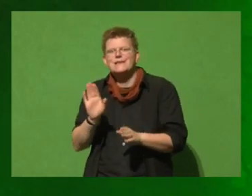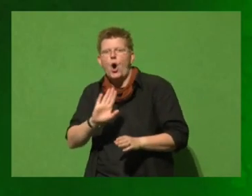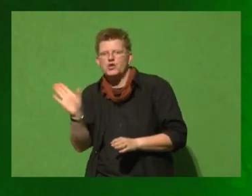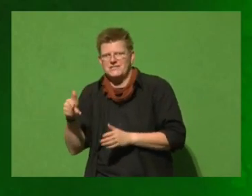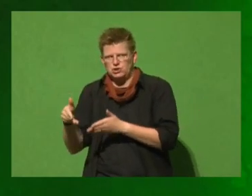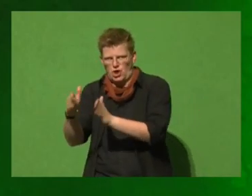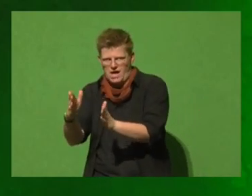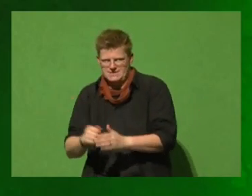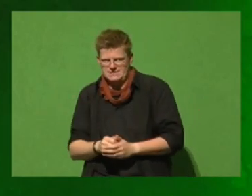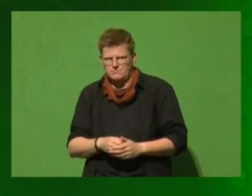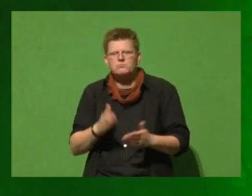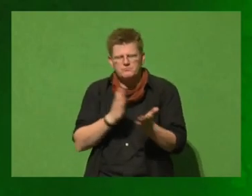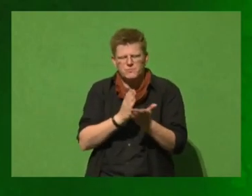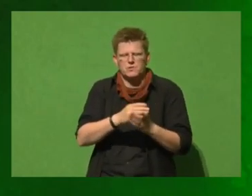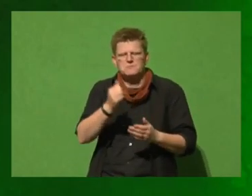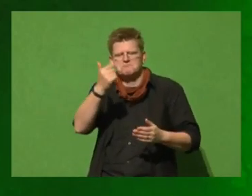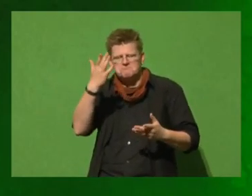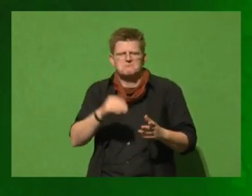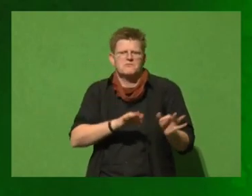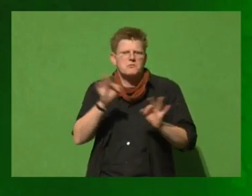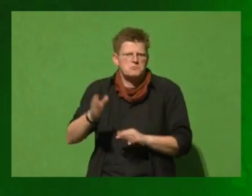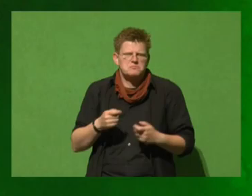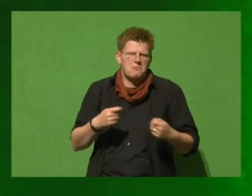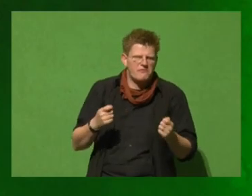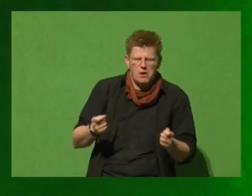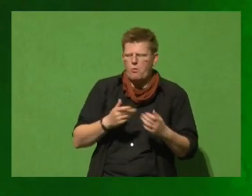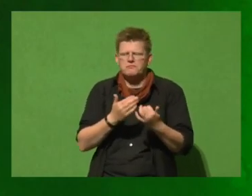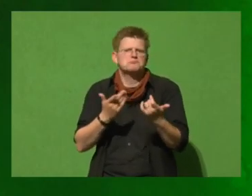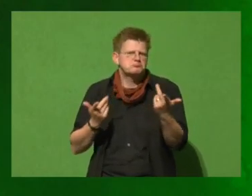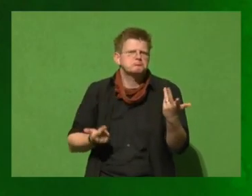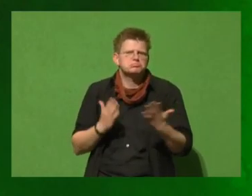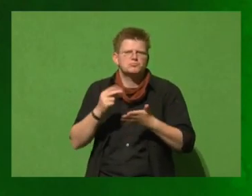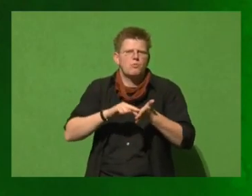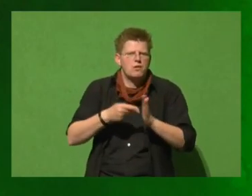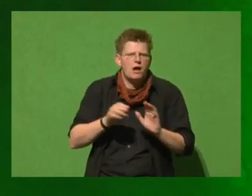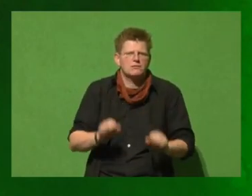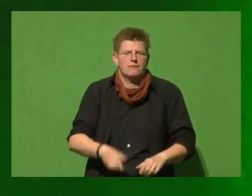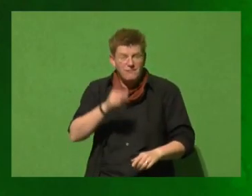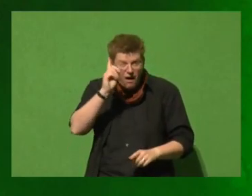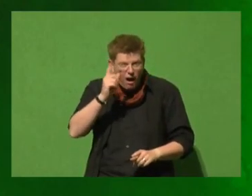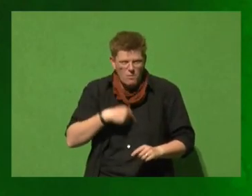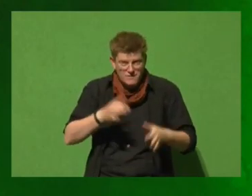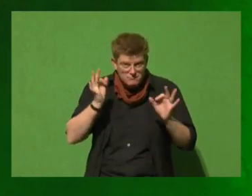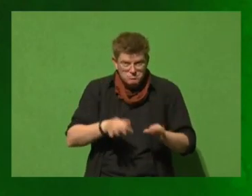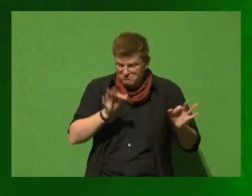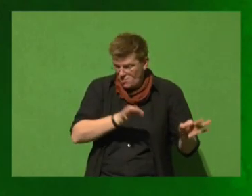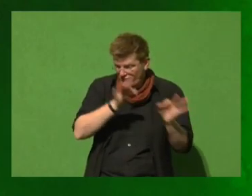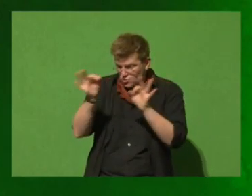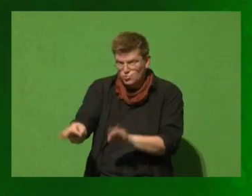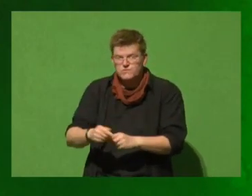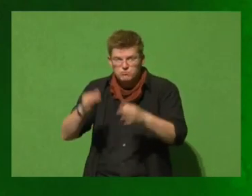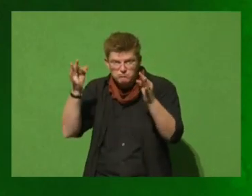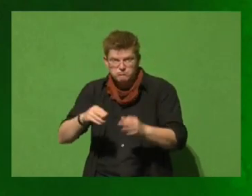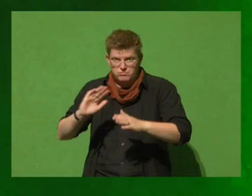eingepreist, was man so kaufen muss bei einem Umzug und was man so planen kann. Aber wie es halt so ist beim Umzug, da muss dann da noch eine Lampe hin und dann muss da